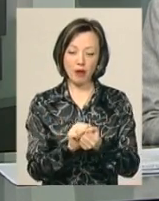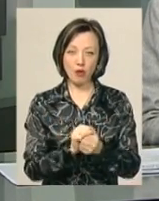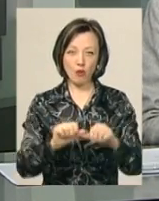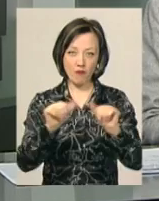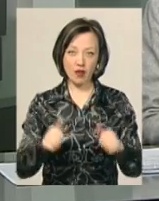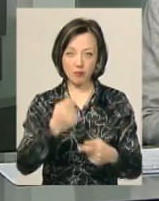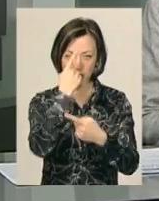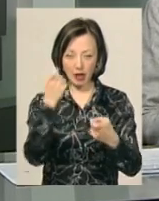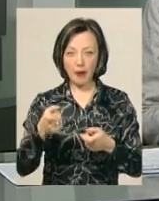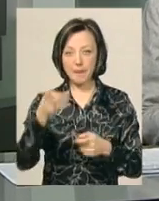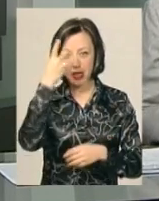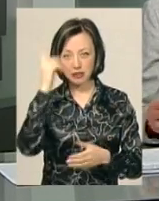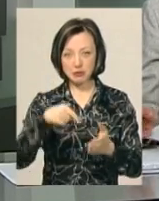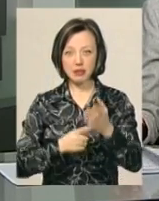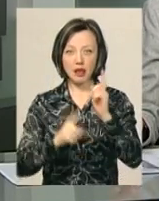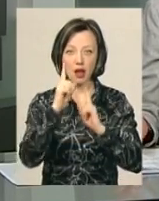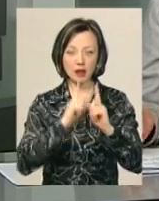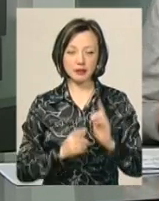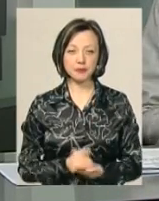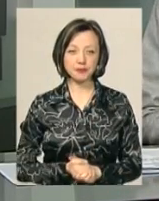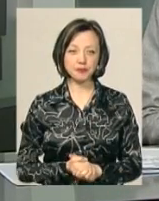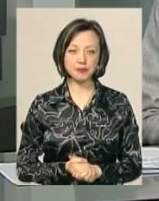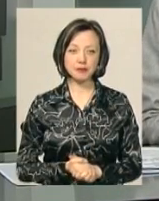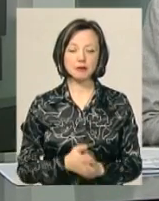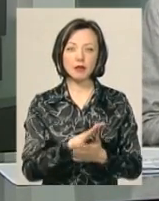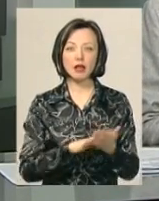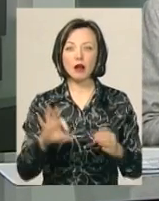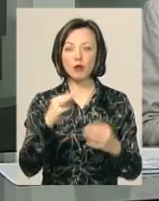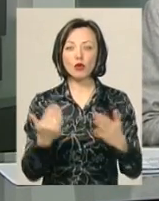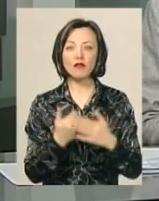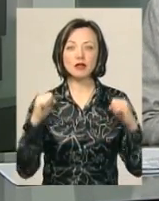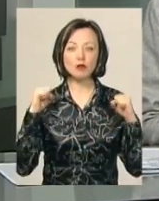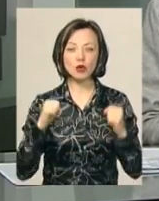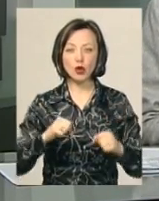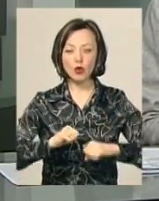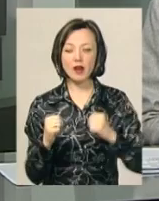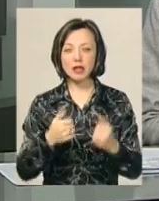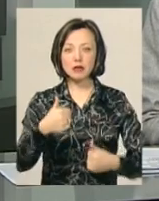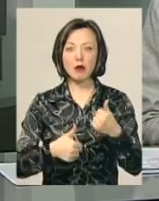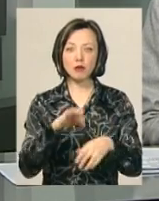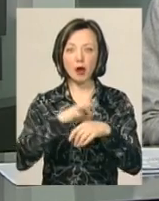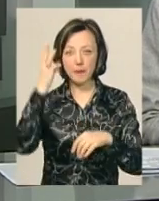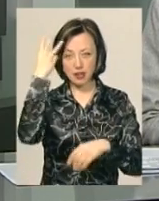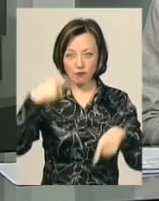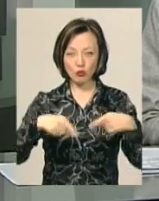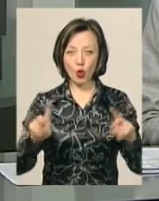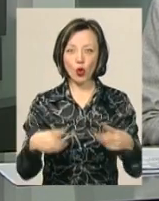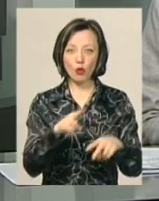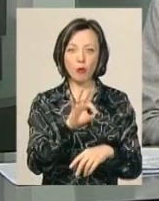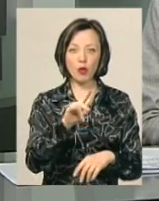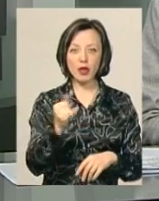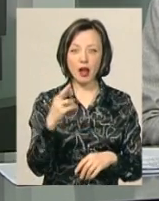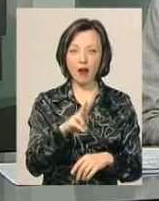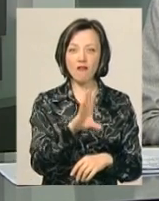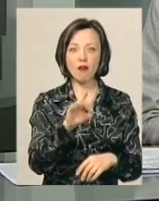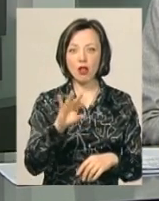вигляді, повідомляють у Хмельницькій міській раді. Далі про новини спорту. Товариський матч провели Хмельницький футбольний клуб «Поділля» та